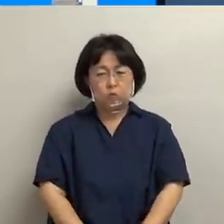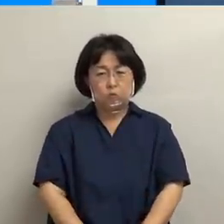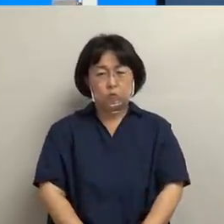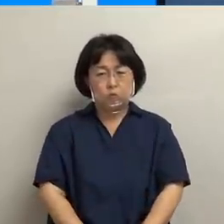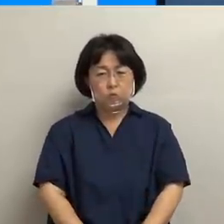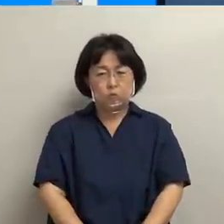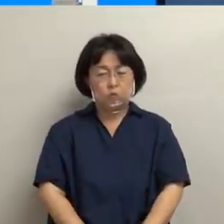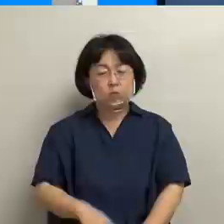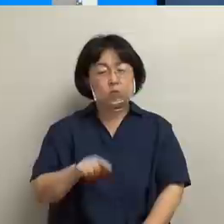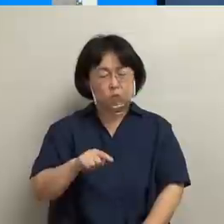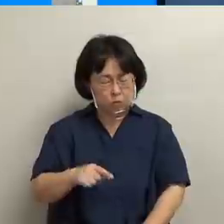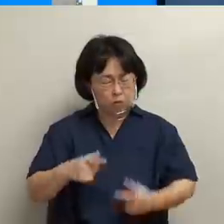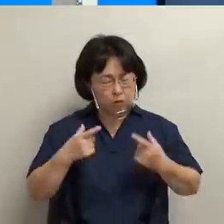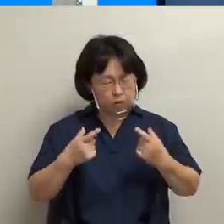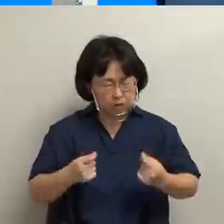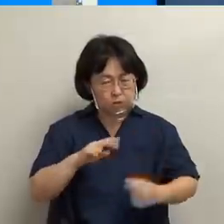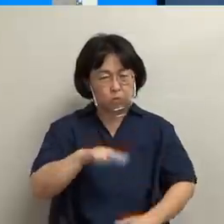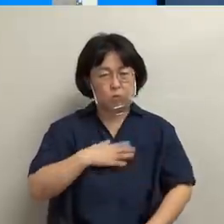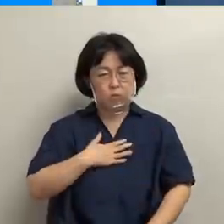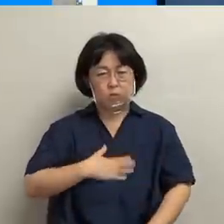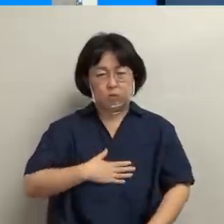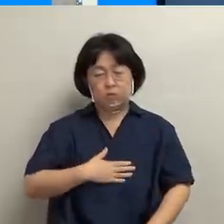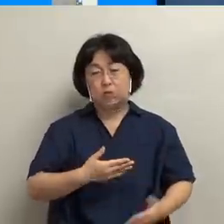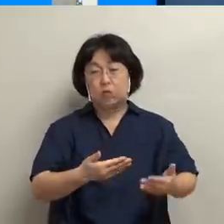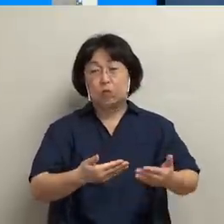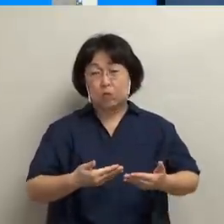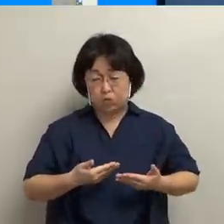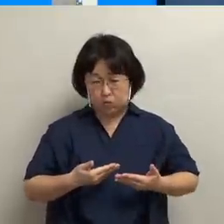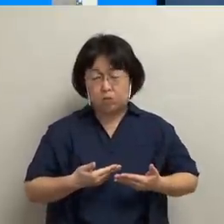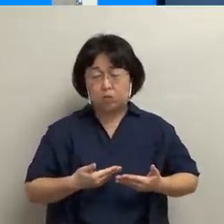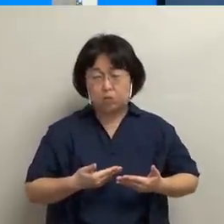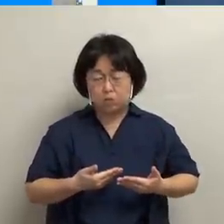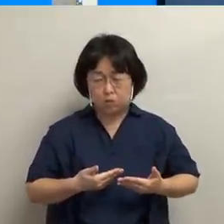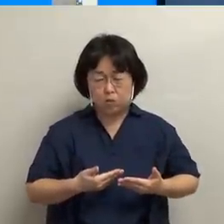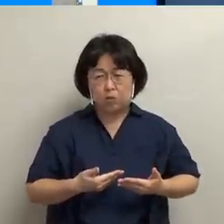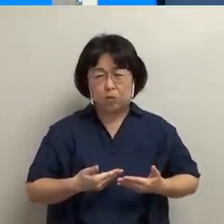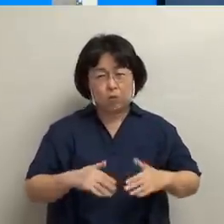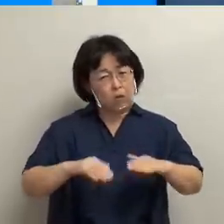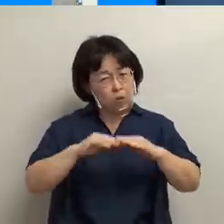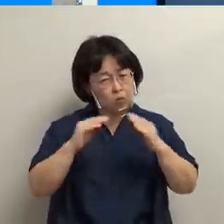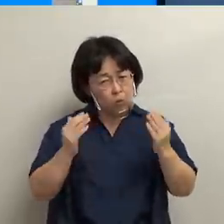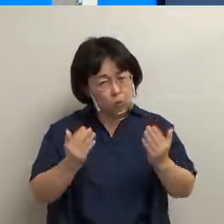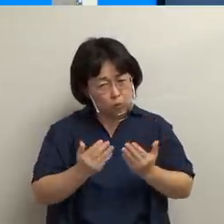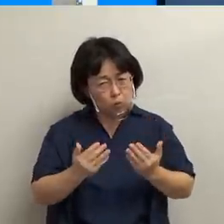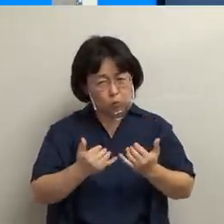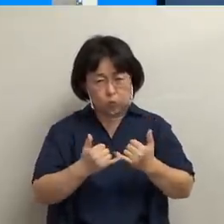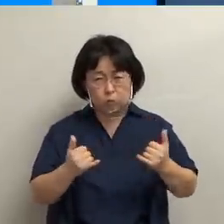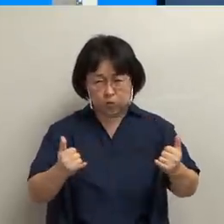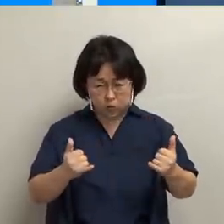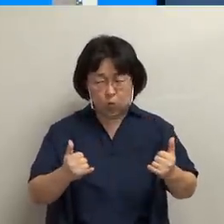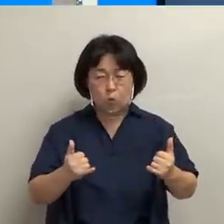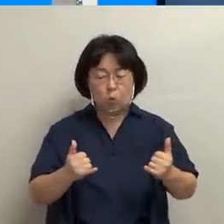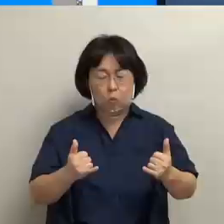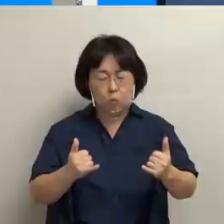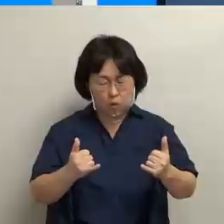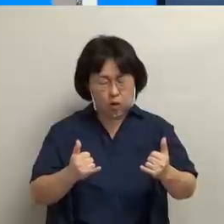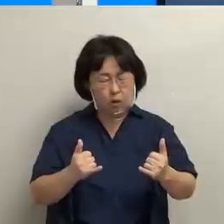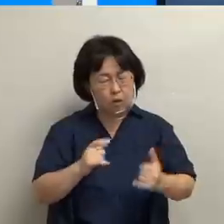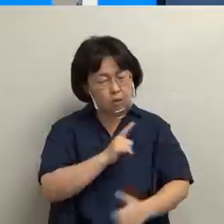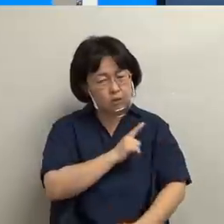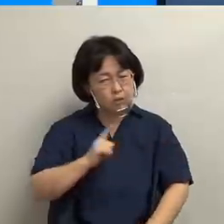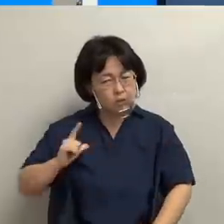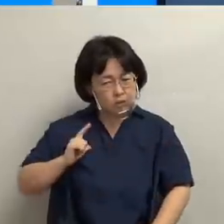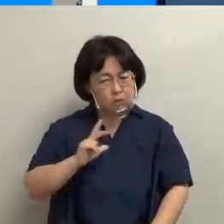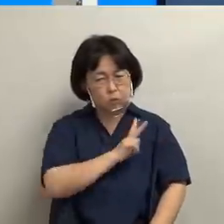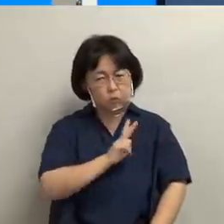まずしっかり宿理解をしていただいて大久保さんが言ったように大多数の方々はまあ数時間例えばこれよくなるって事もを